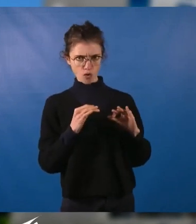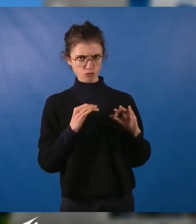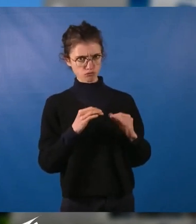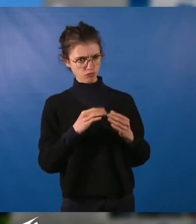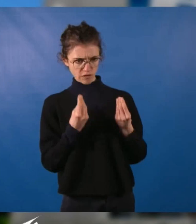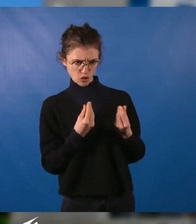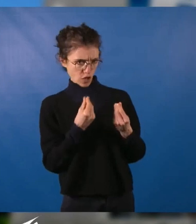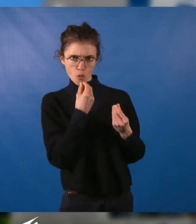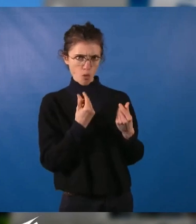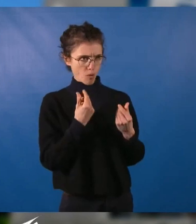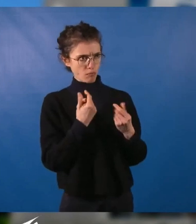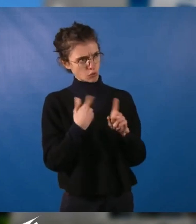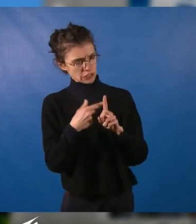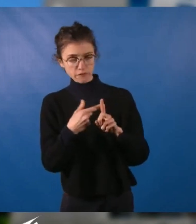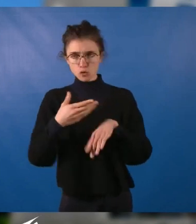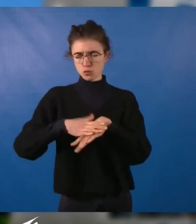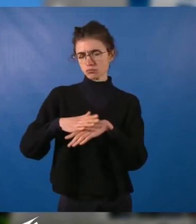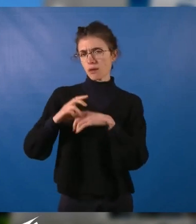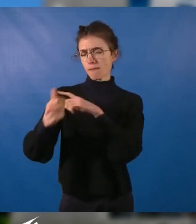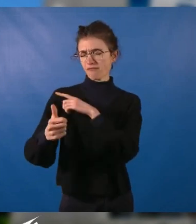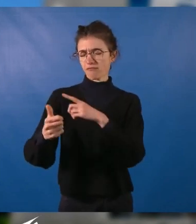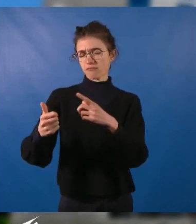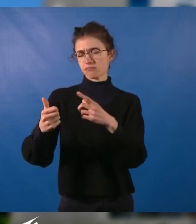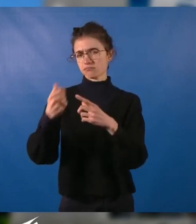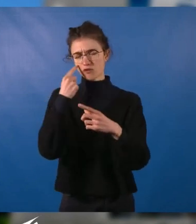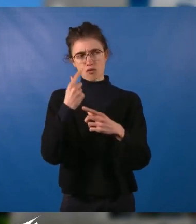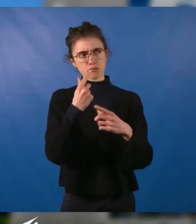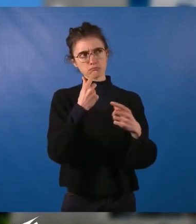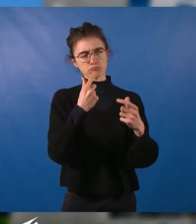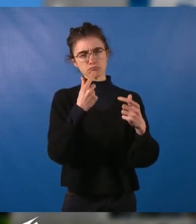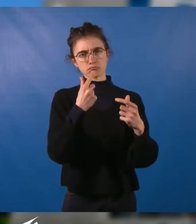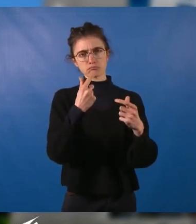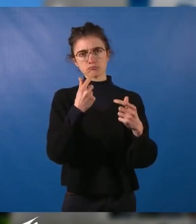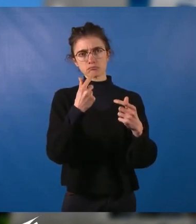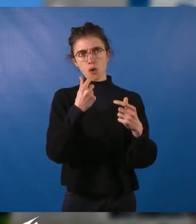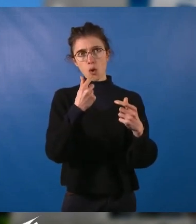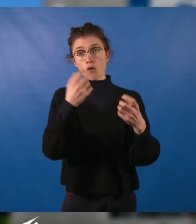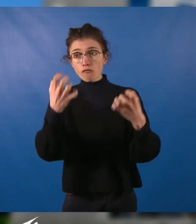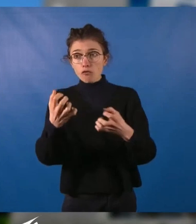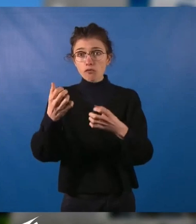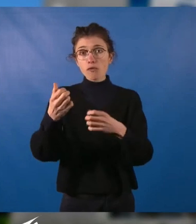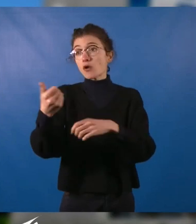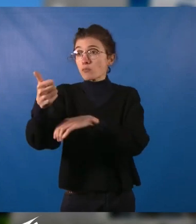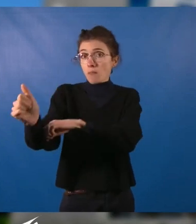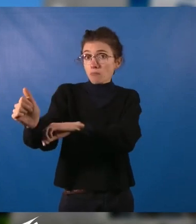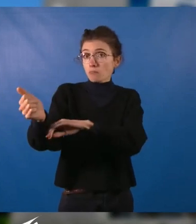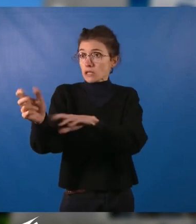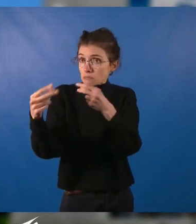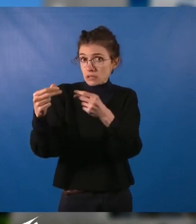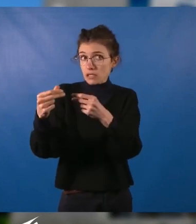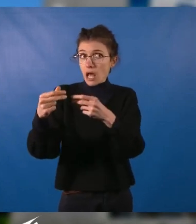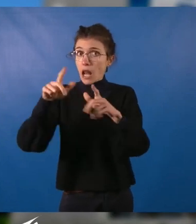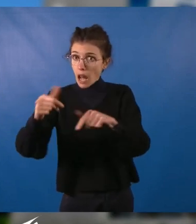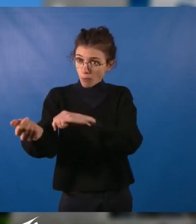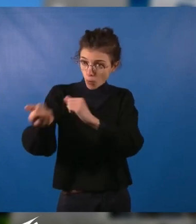autre chose que des chiffres, parler ambition et proposition. De son côté, je n'en ai pas entendu beaucoup, à part